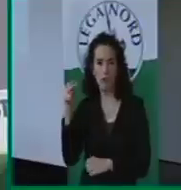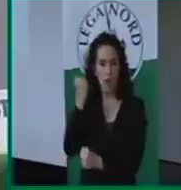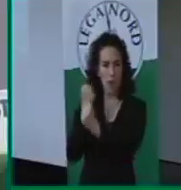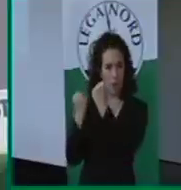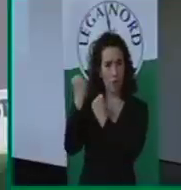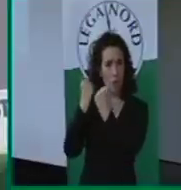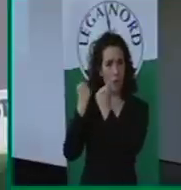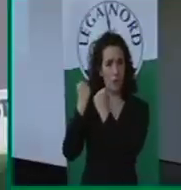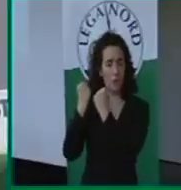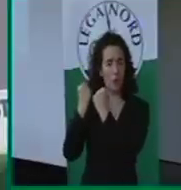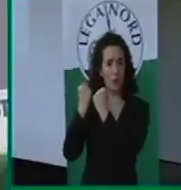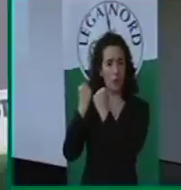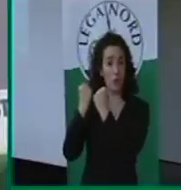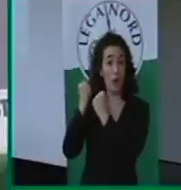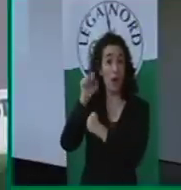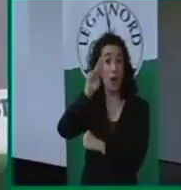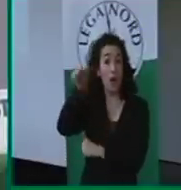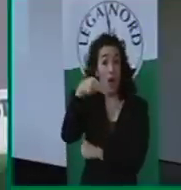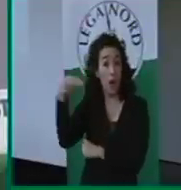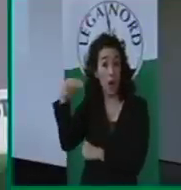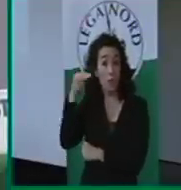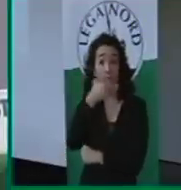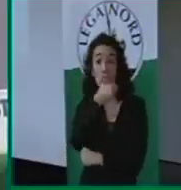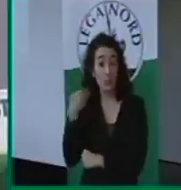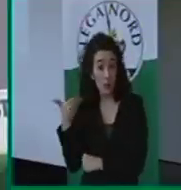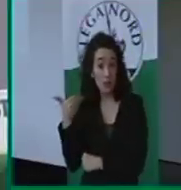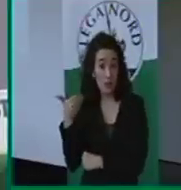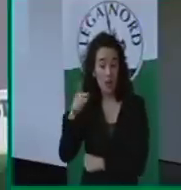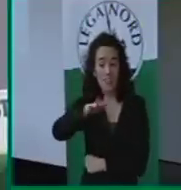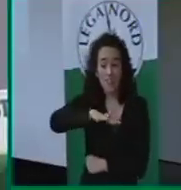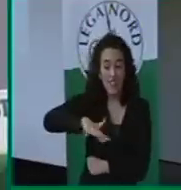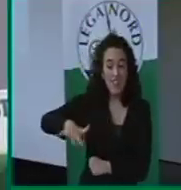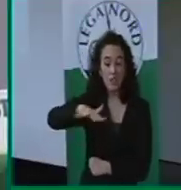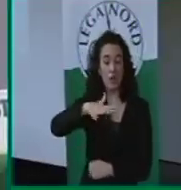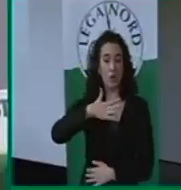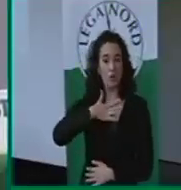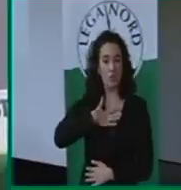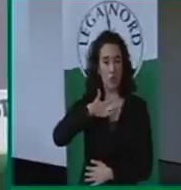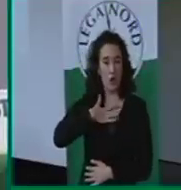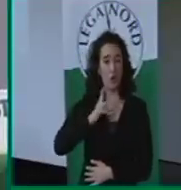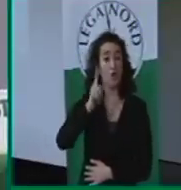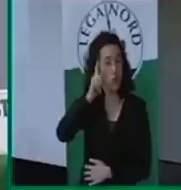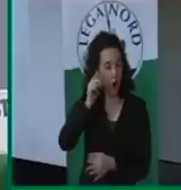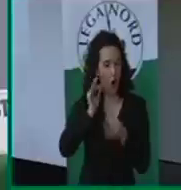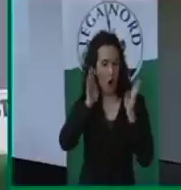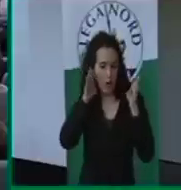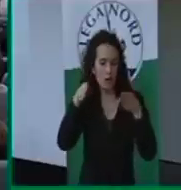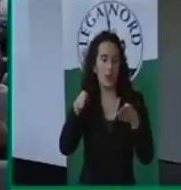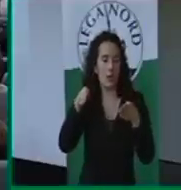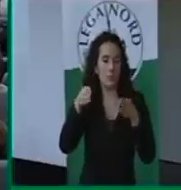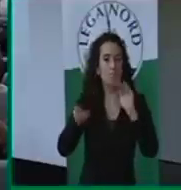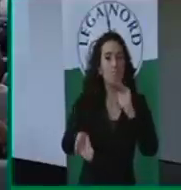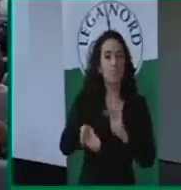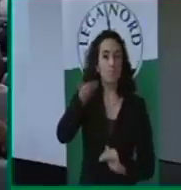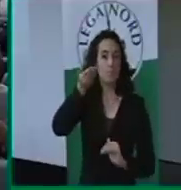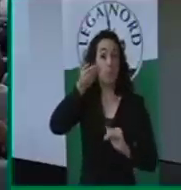senza l'euro la nostra nazione il nostro territorio soprattutto il nord può risorgere Quindi io vi do